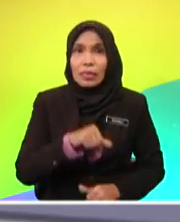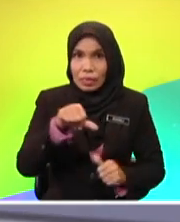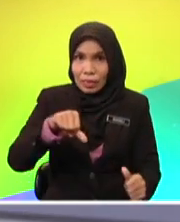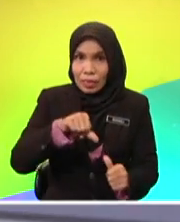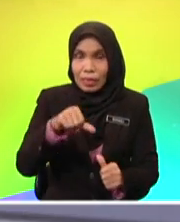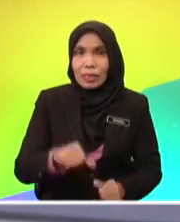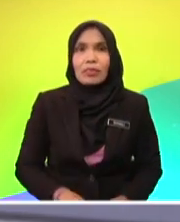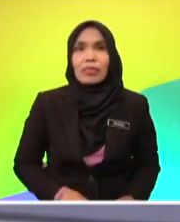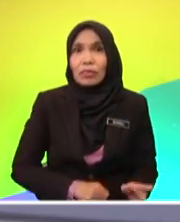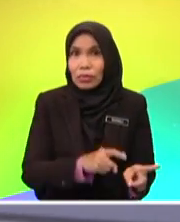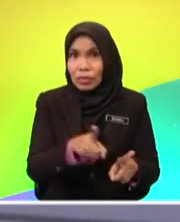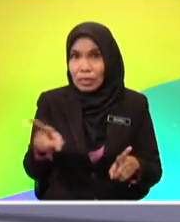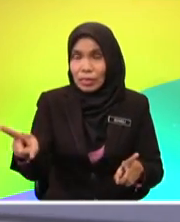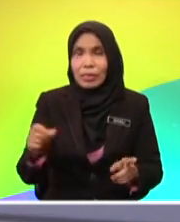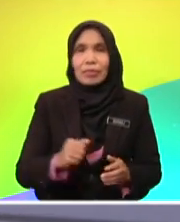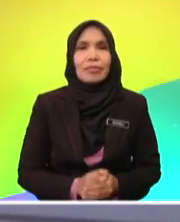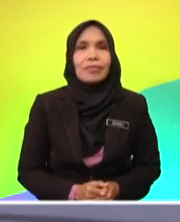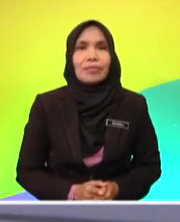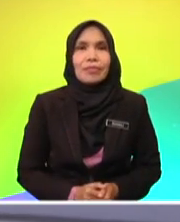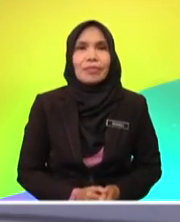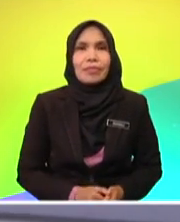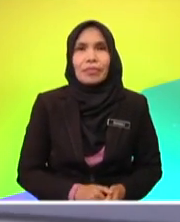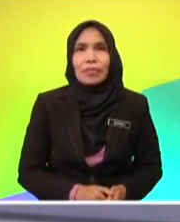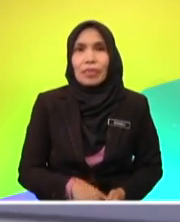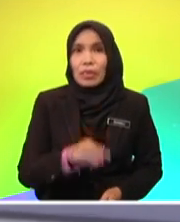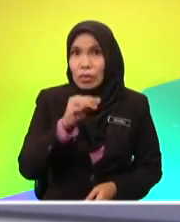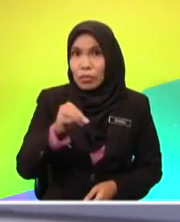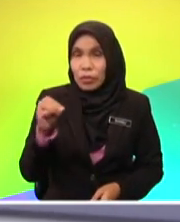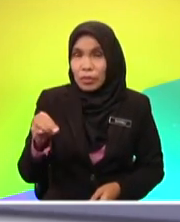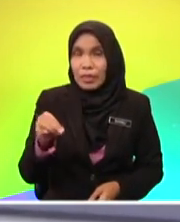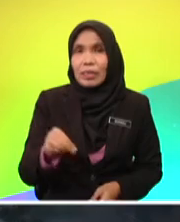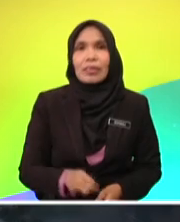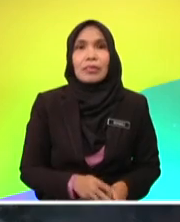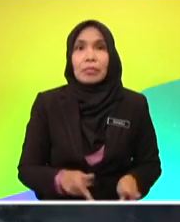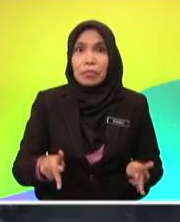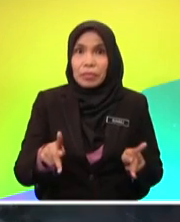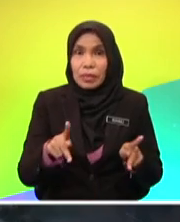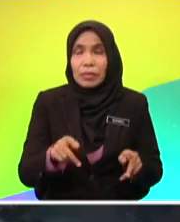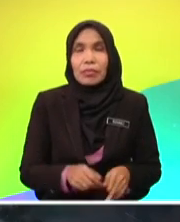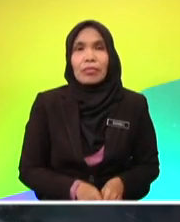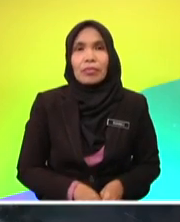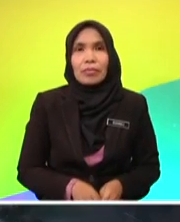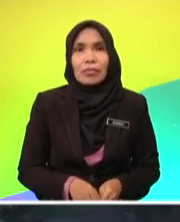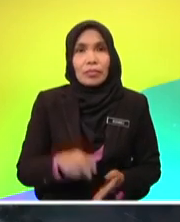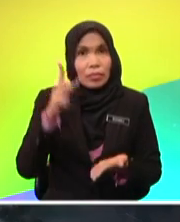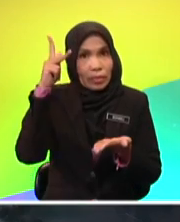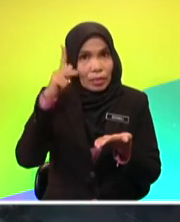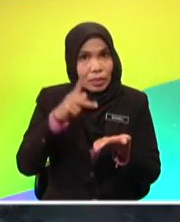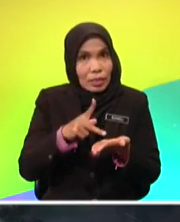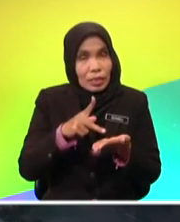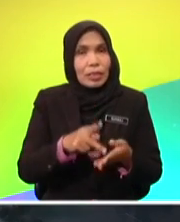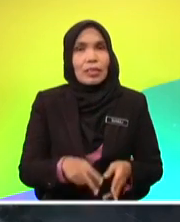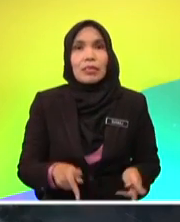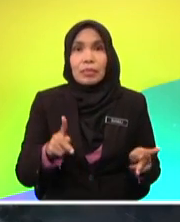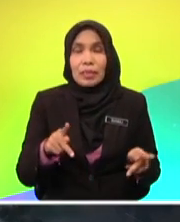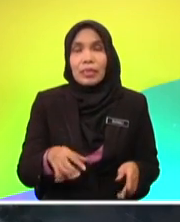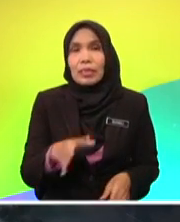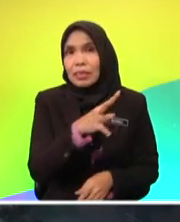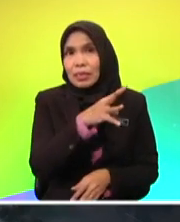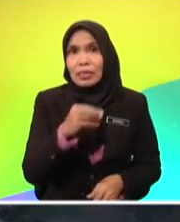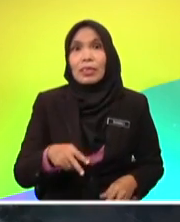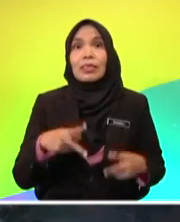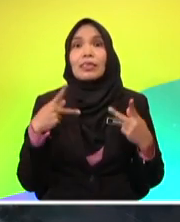standard pembelajarannya murid perlu mengenal pasti dan juga mengkelaskan tumbuhan. Uh-huh.